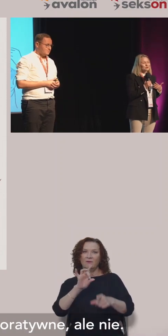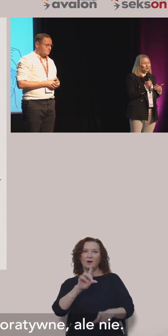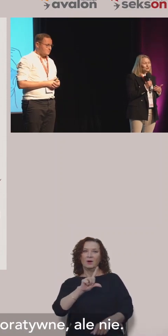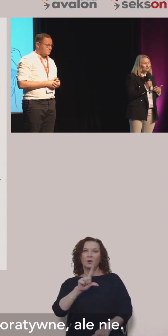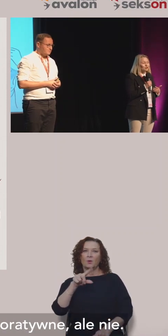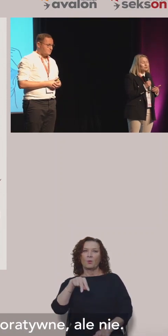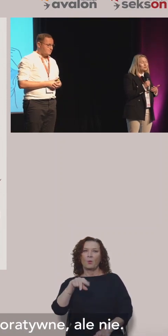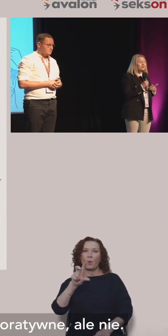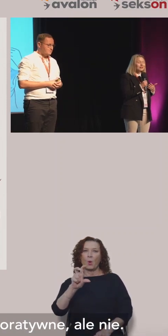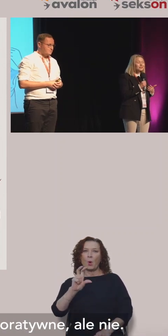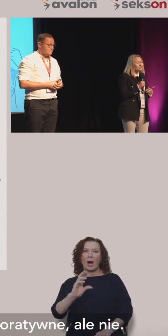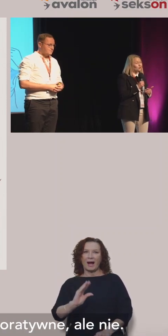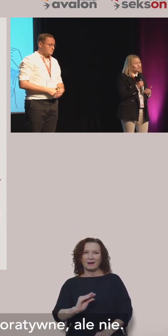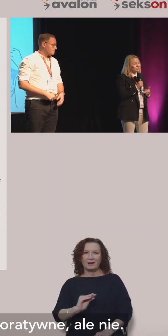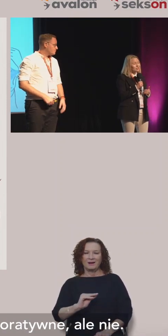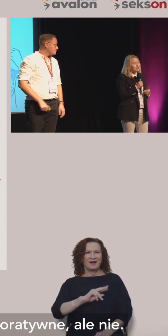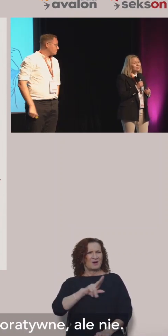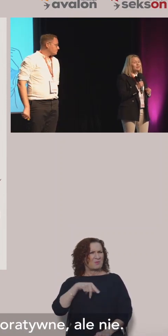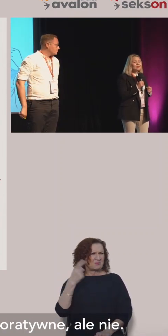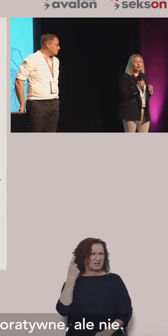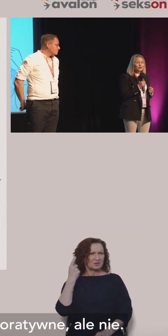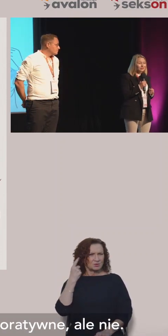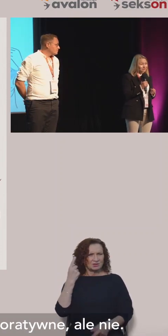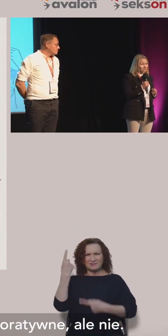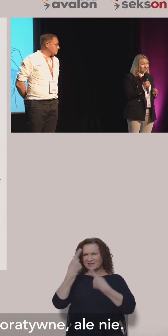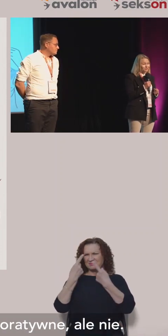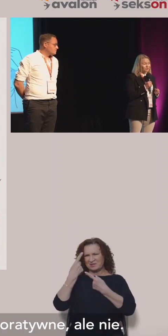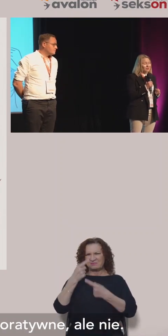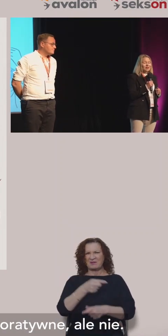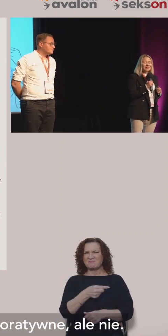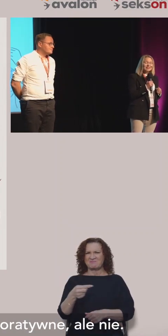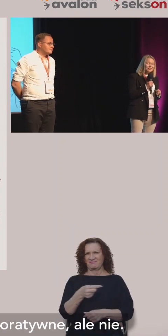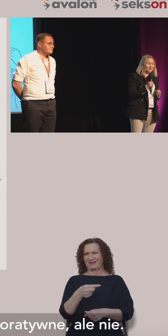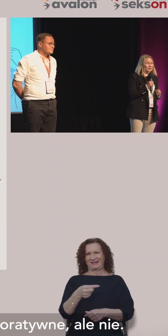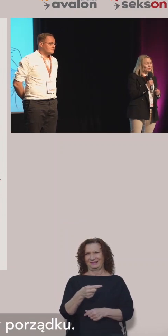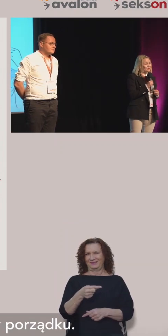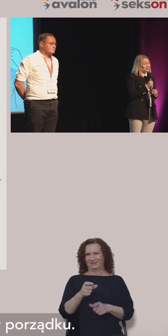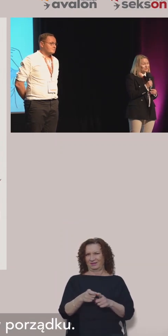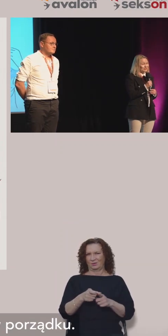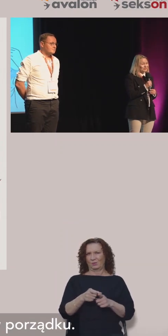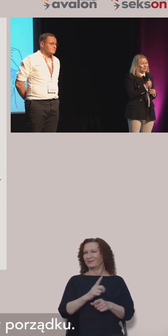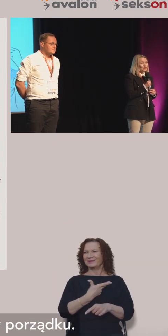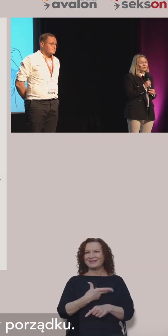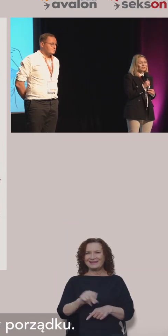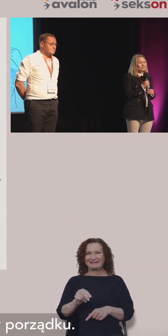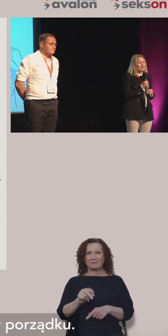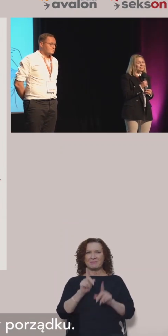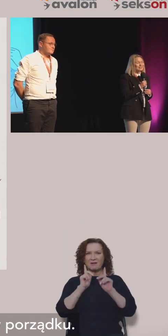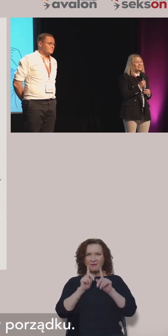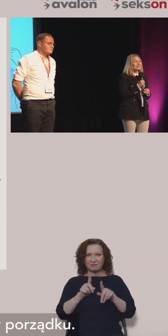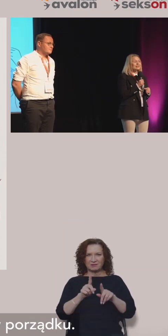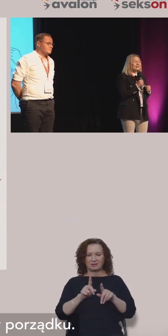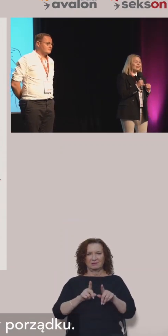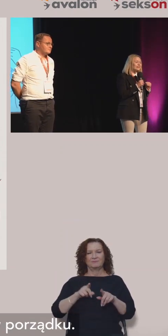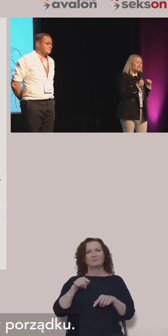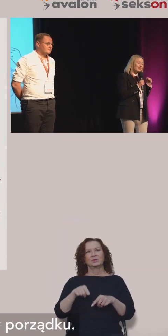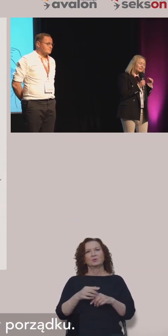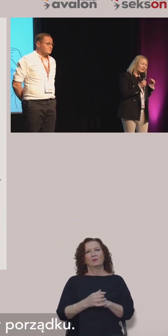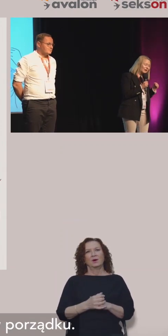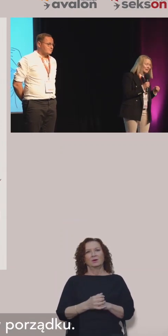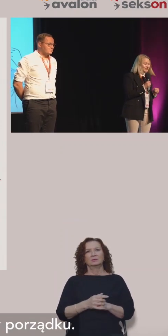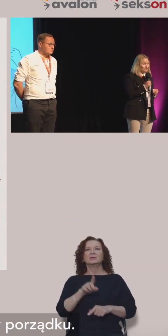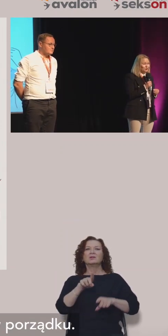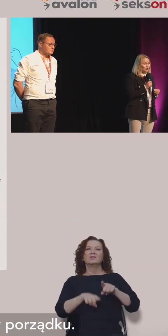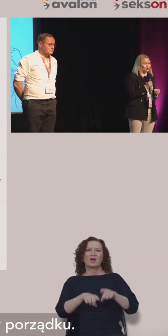nam słyszącym często wydaje się to określenie pejoratywne. Ale nie, proszę mi uwierzyć, to określenie jest